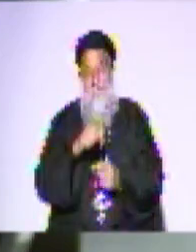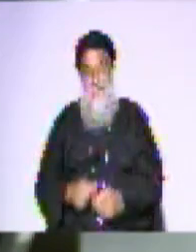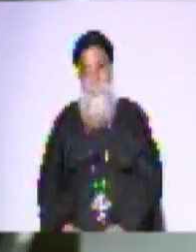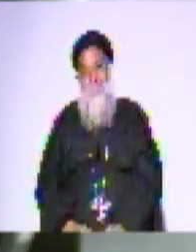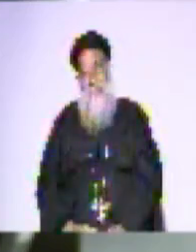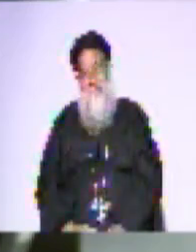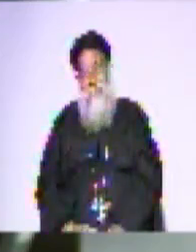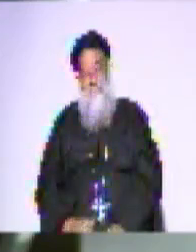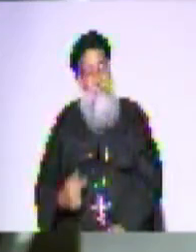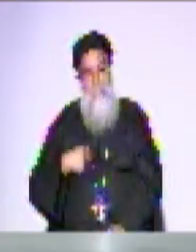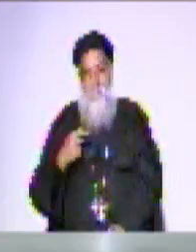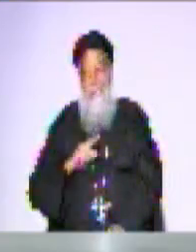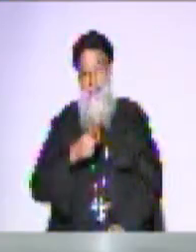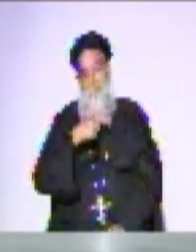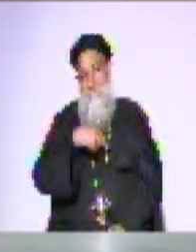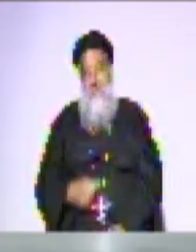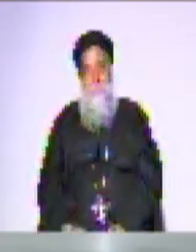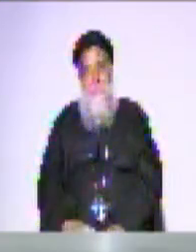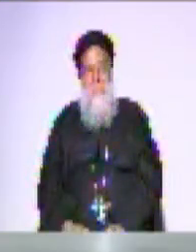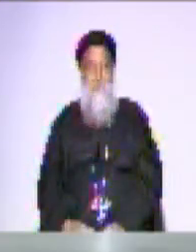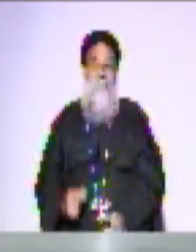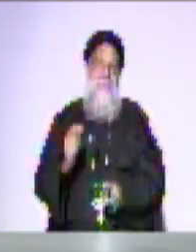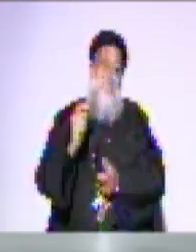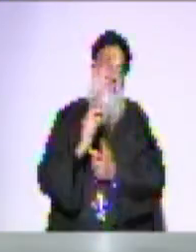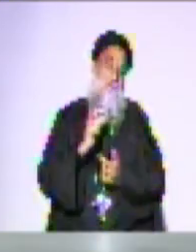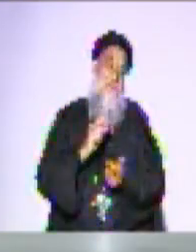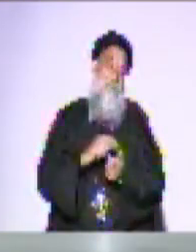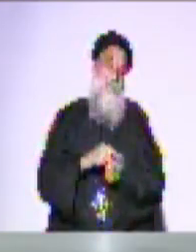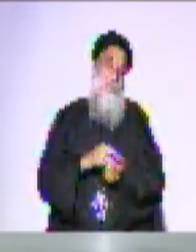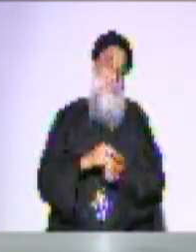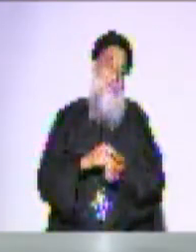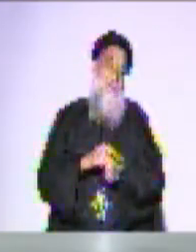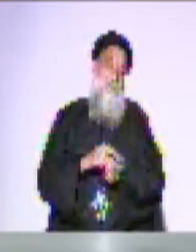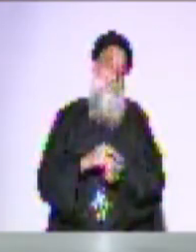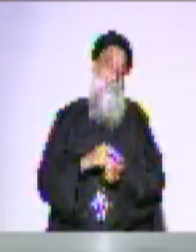ولا جئت أنا. يعني السيد المسيح